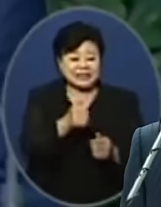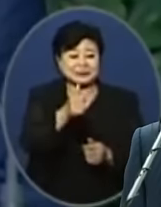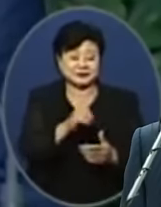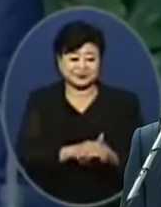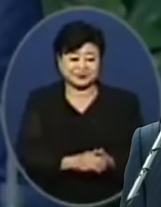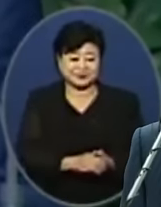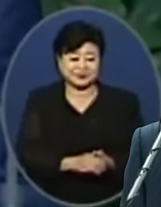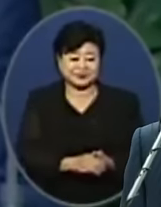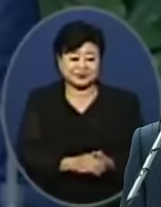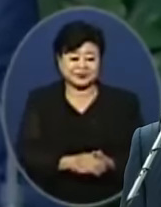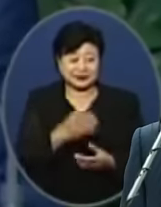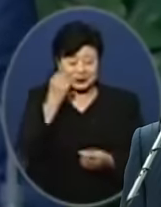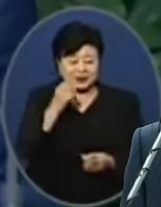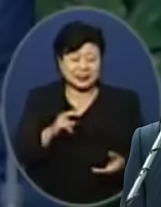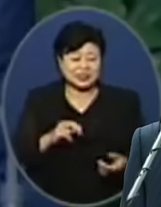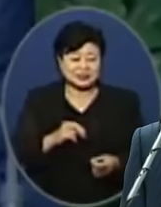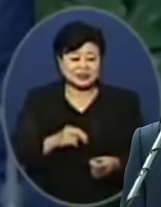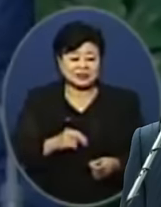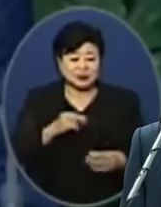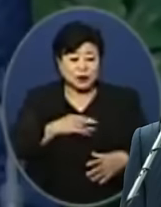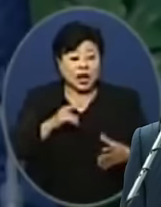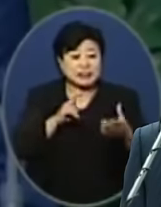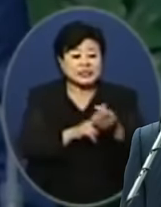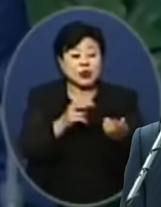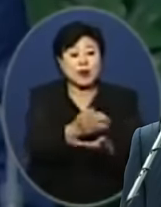그런 신기한 기적을 베푸는 것입니다.